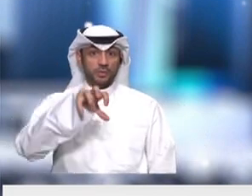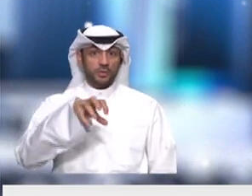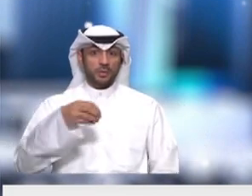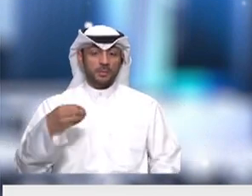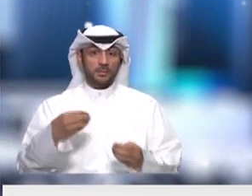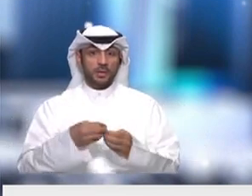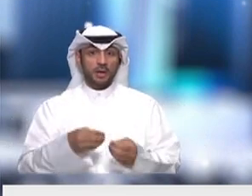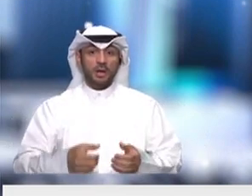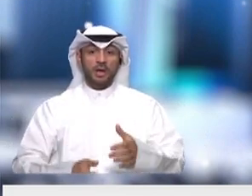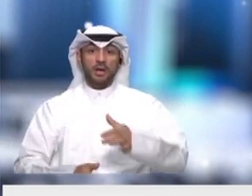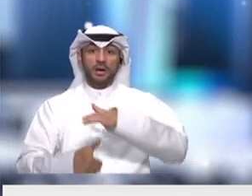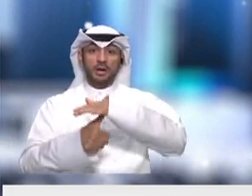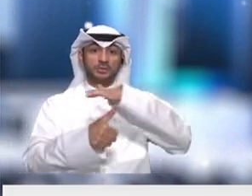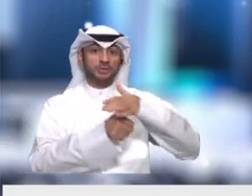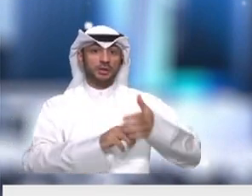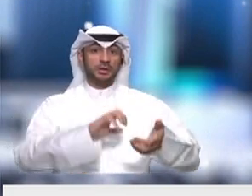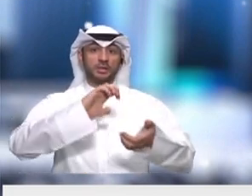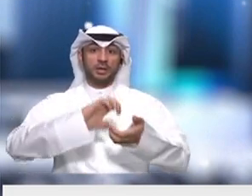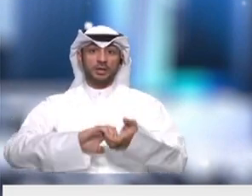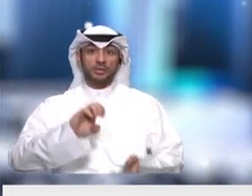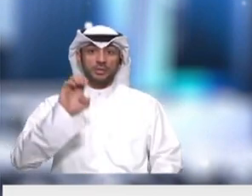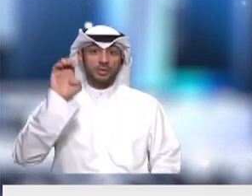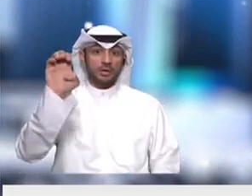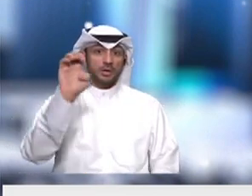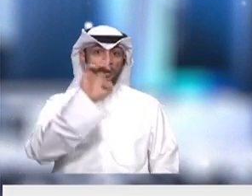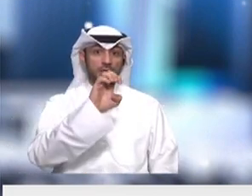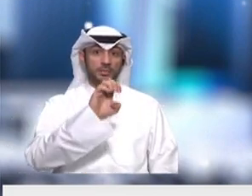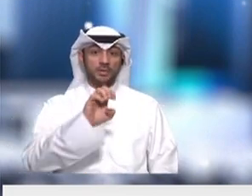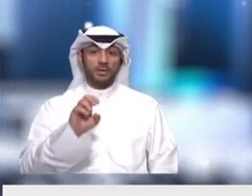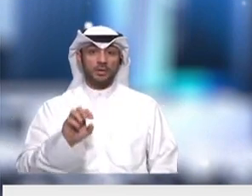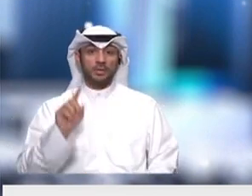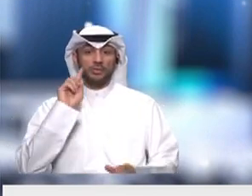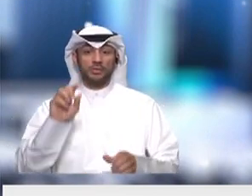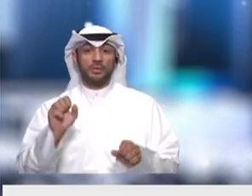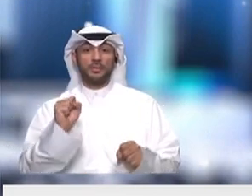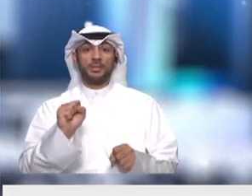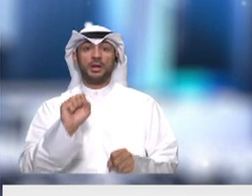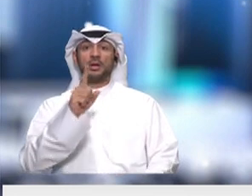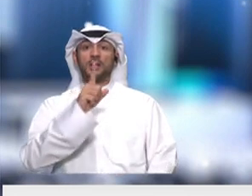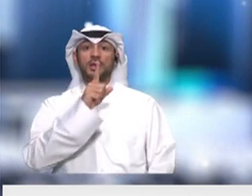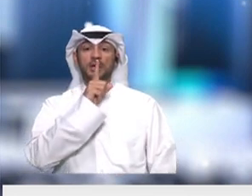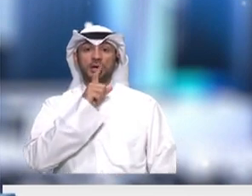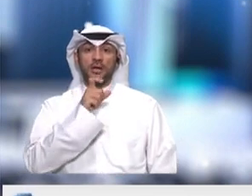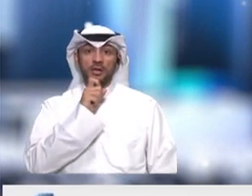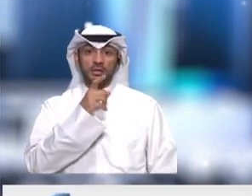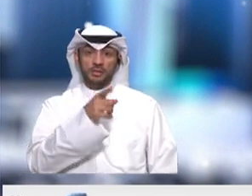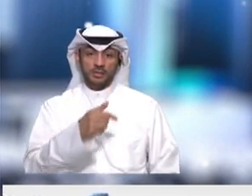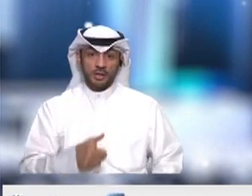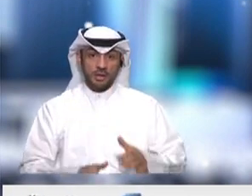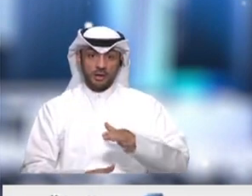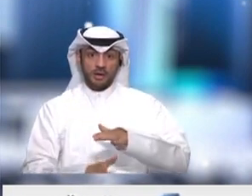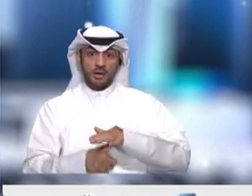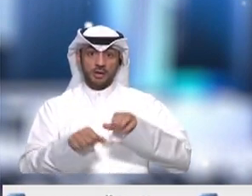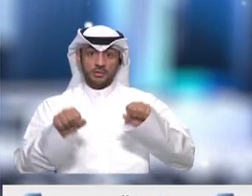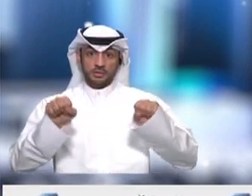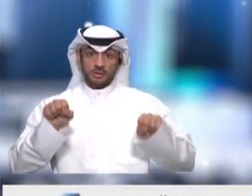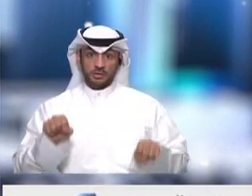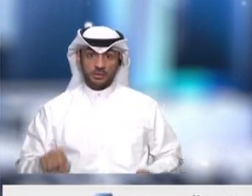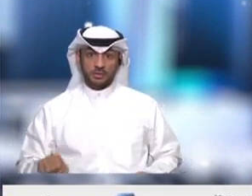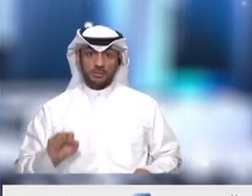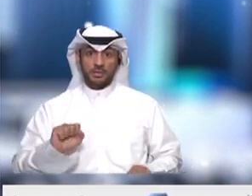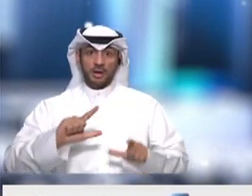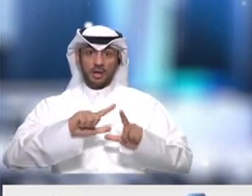في الاتحاد الأوروبي برئاسة مشتركة لأمير دولة قطر، دولة الرئاسة الحالية لمجلس